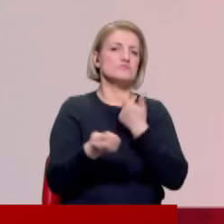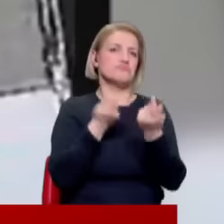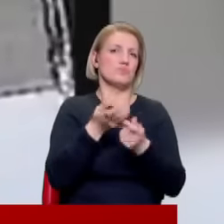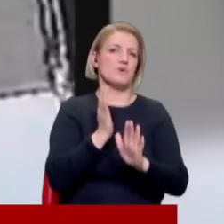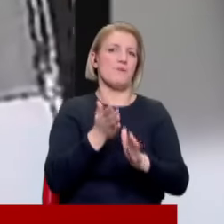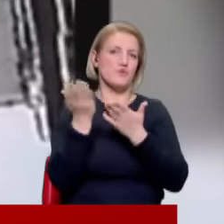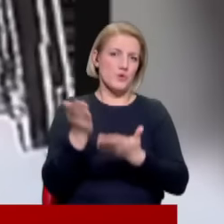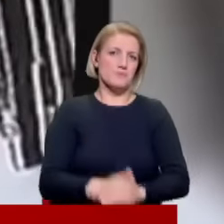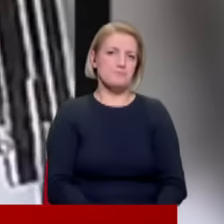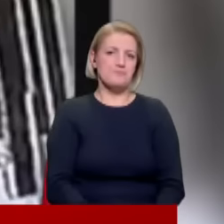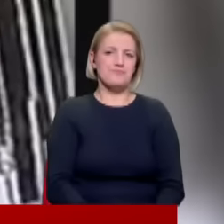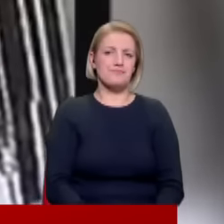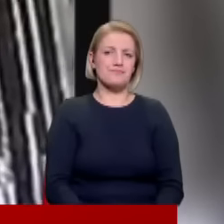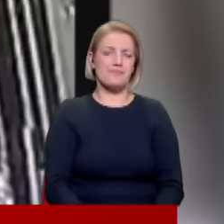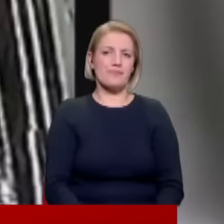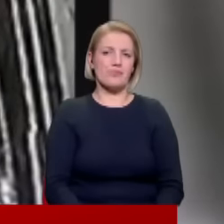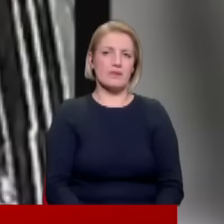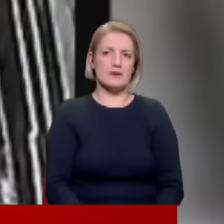ediyor.